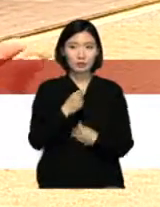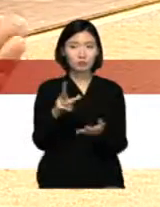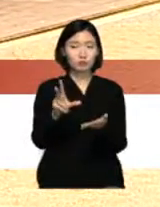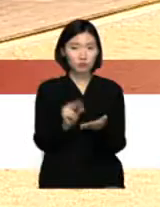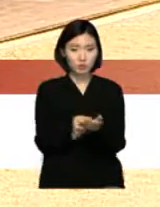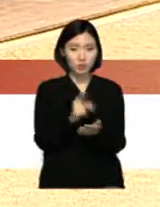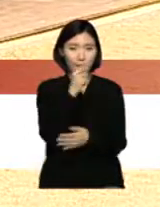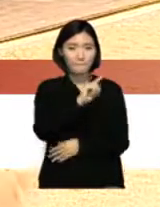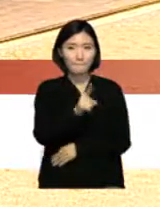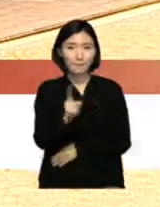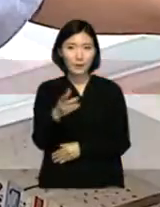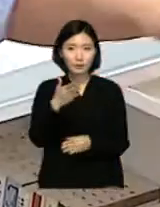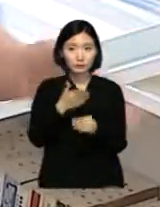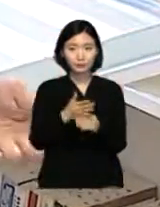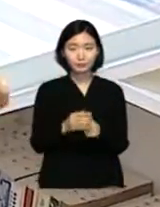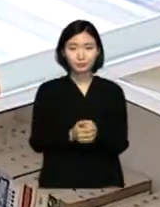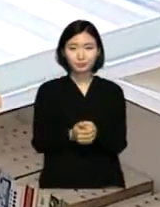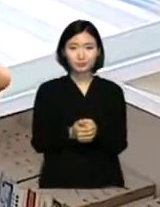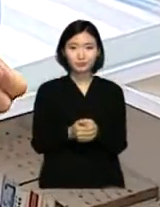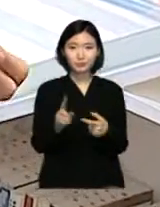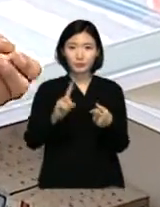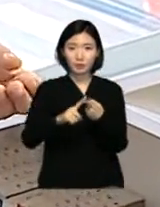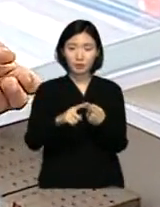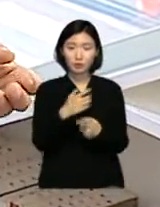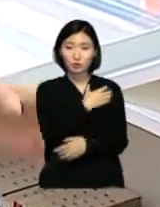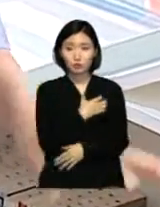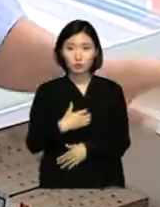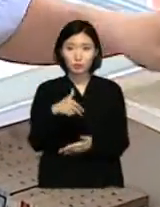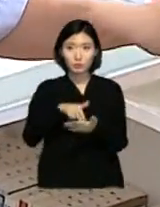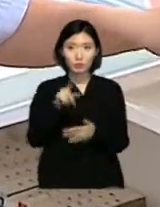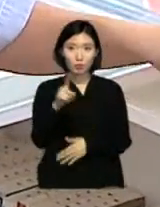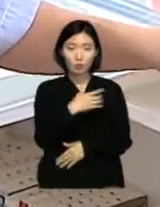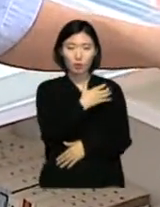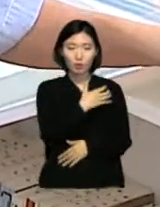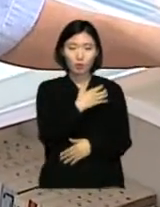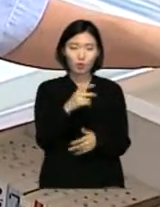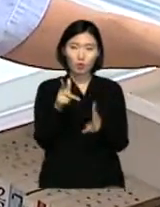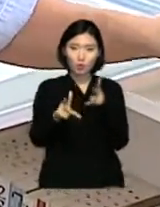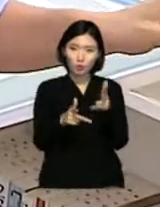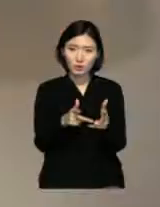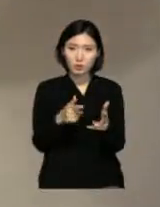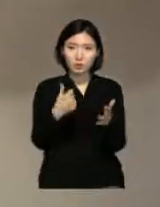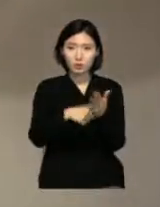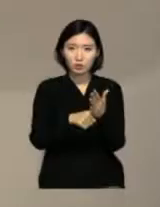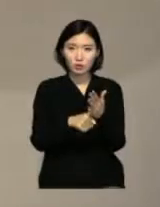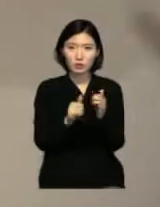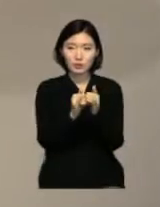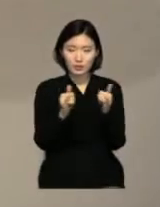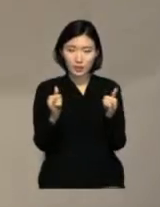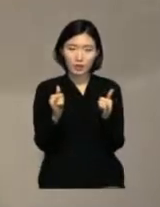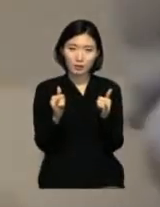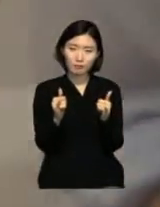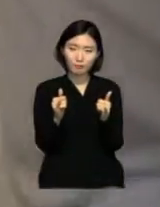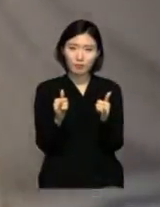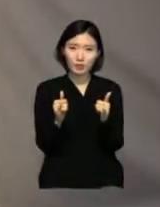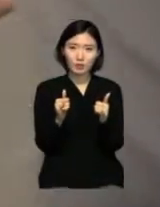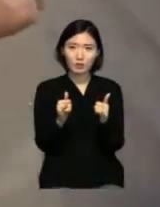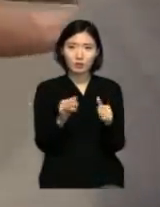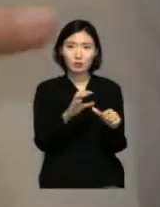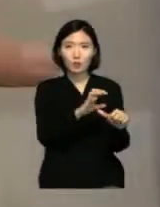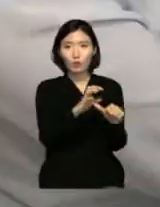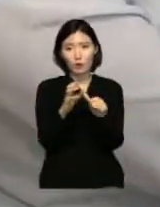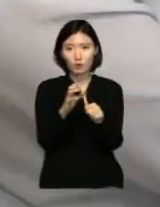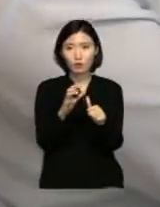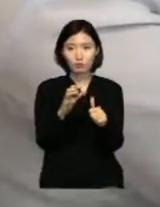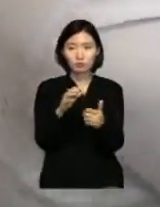문제가 하나를 지적을 하고. 이에 대해 군은 공사 재료와 인건비 상승 등으로 사업비가 많이 들어갔다고